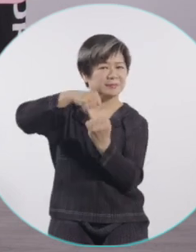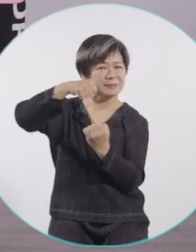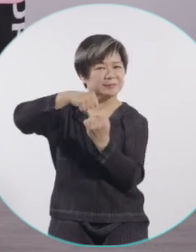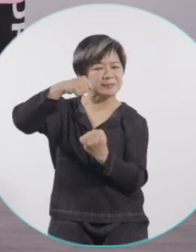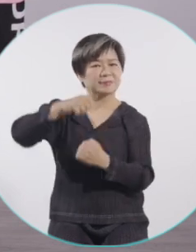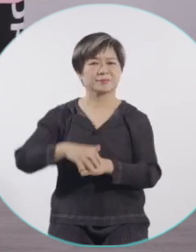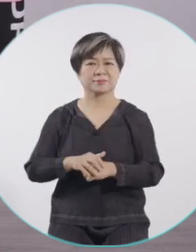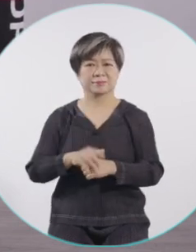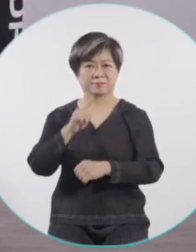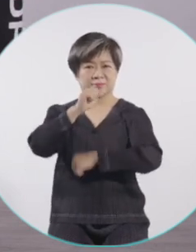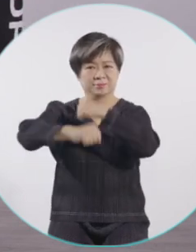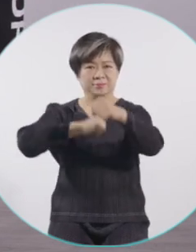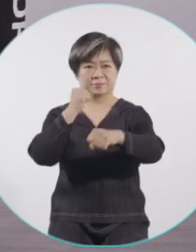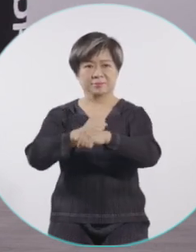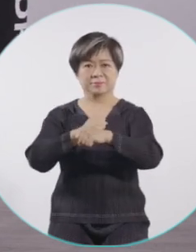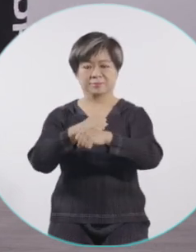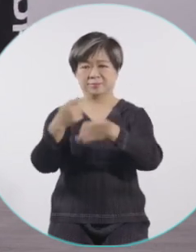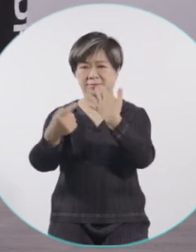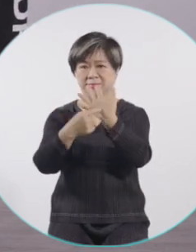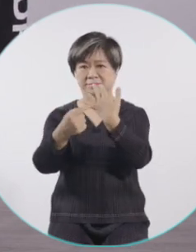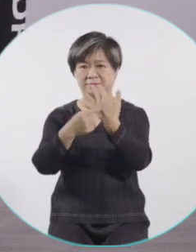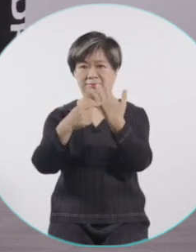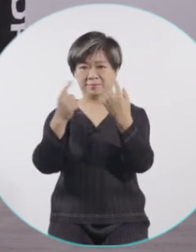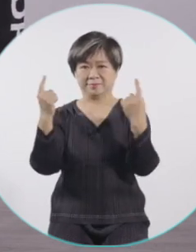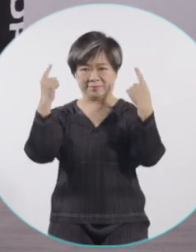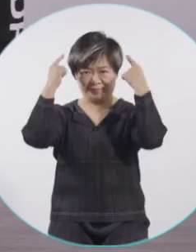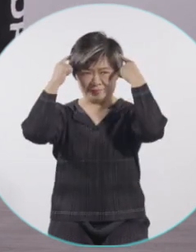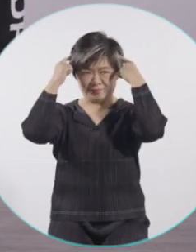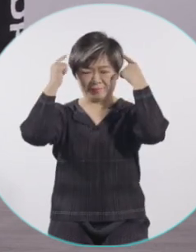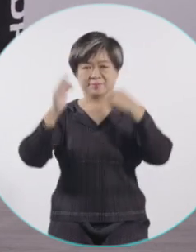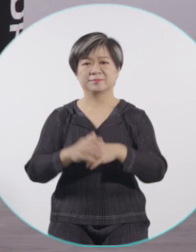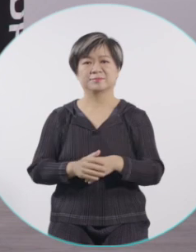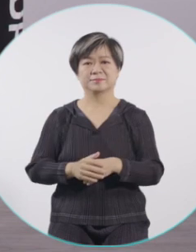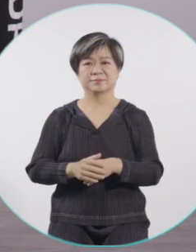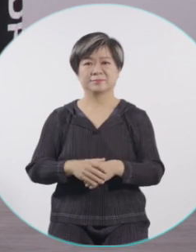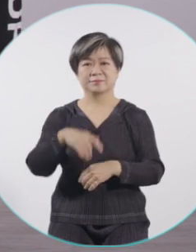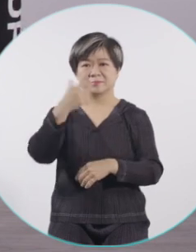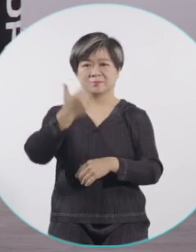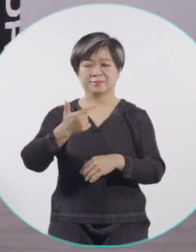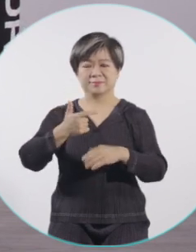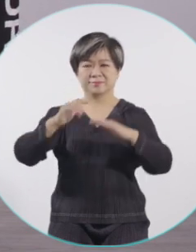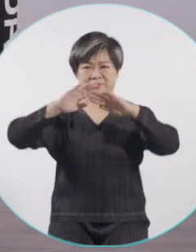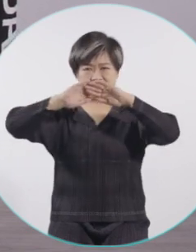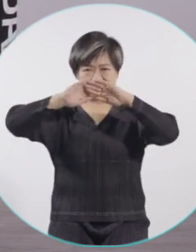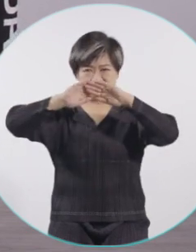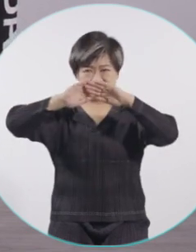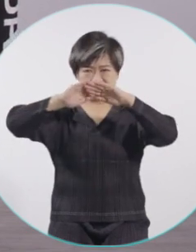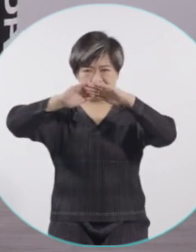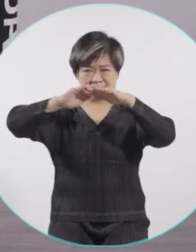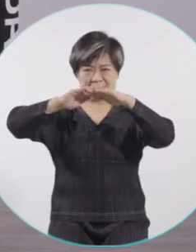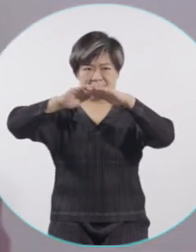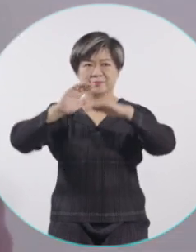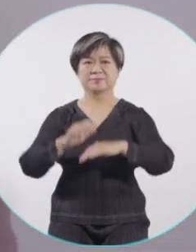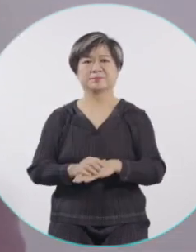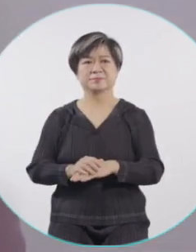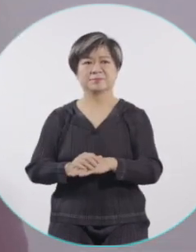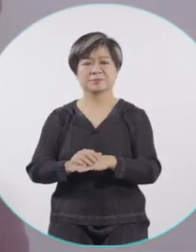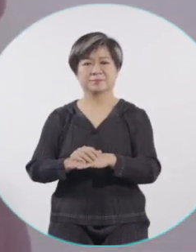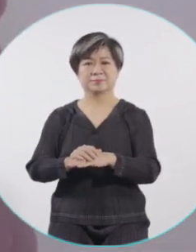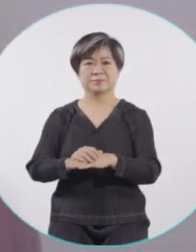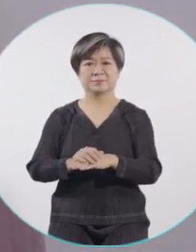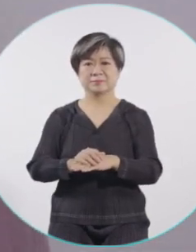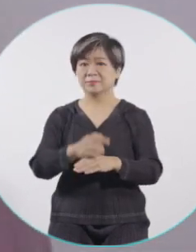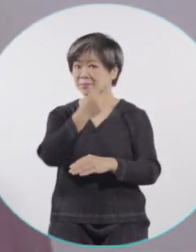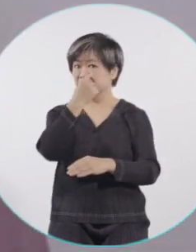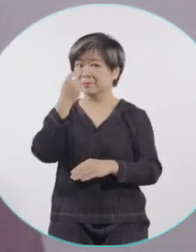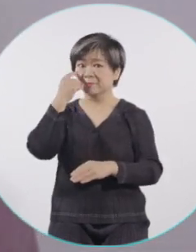双手帮我抱在你的头上，然后慢慢把你的头往下压。这个时候呢，你的眼睛帮我看向